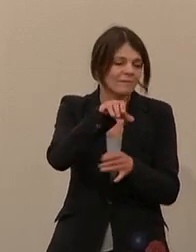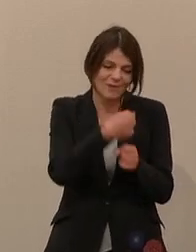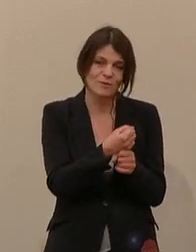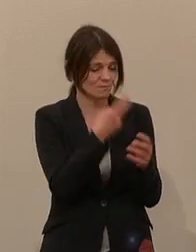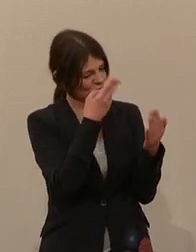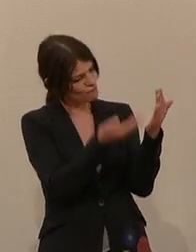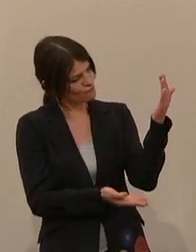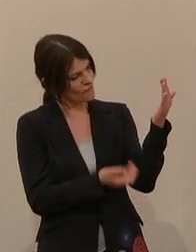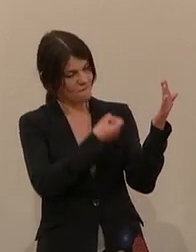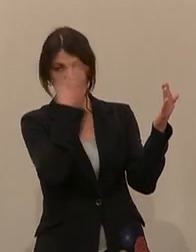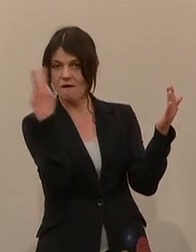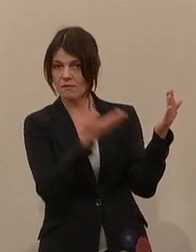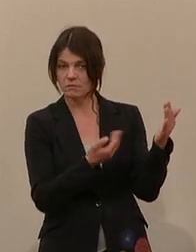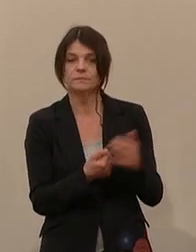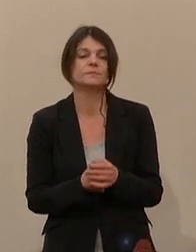Opposition, mit